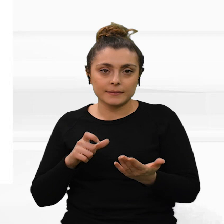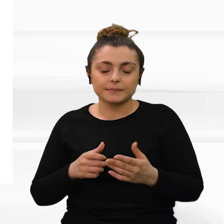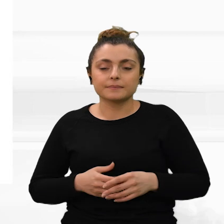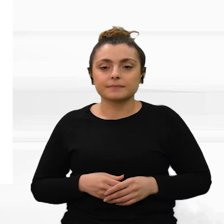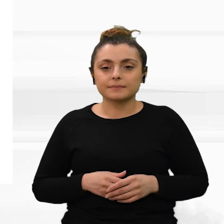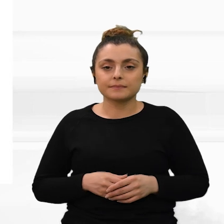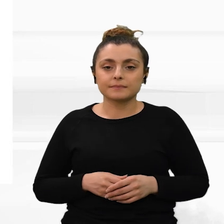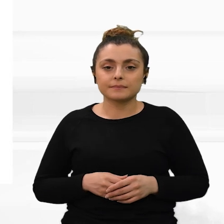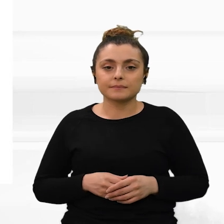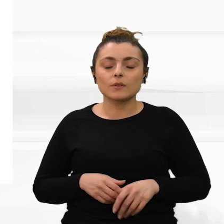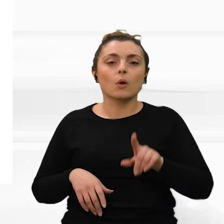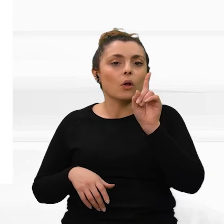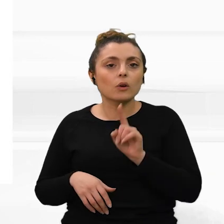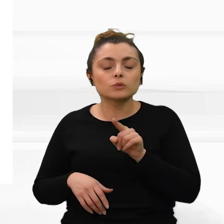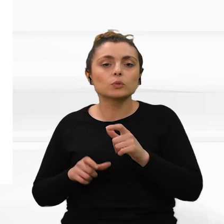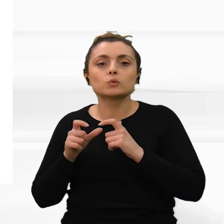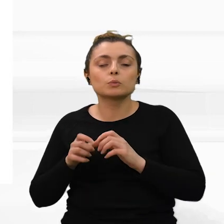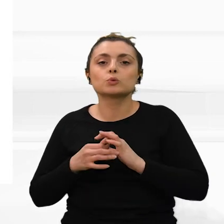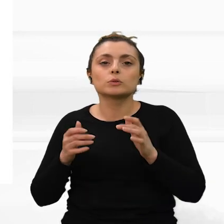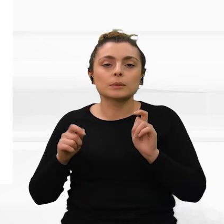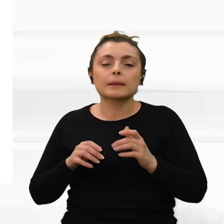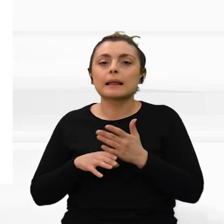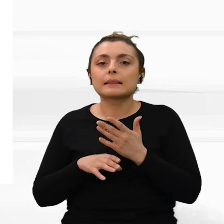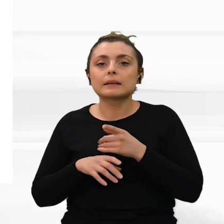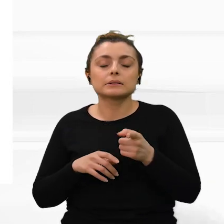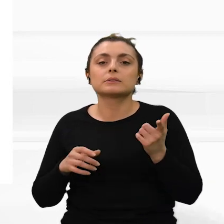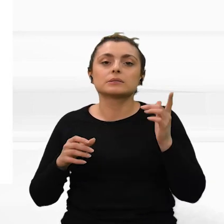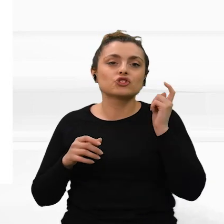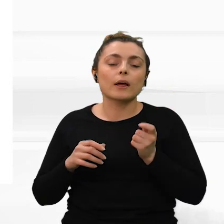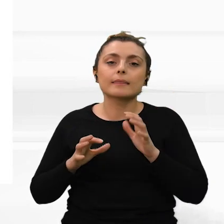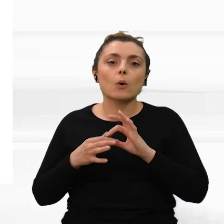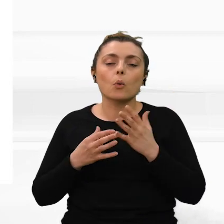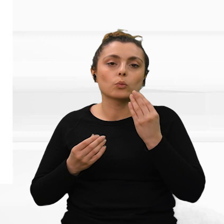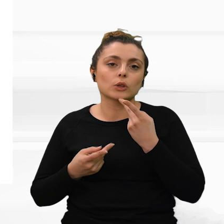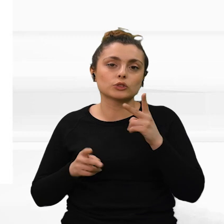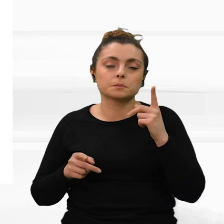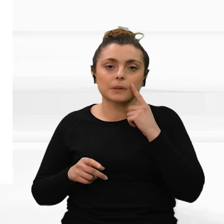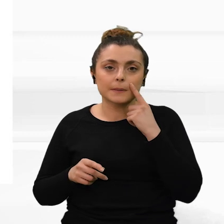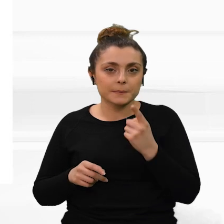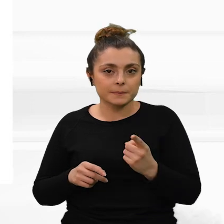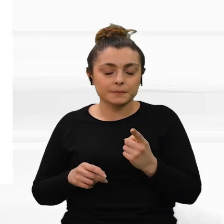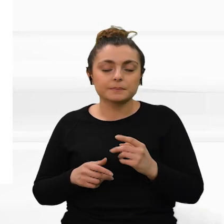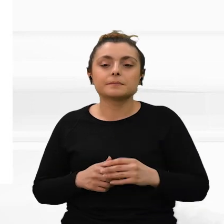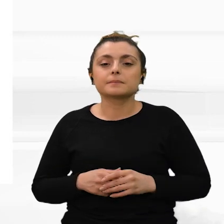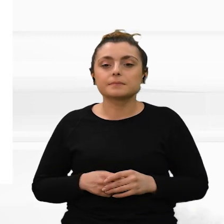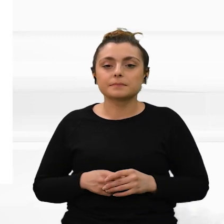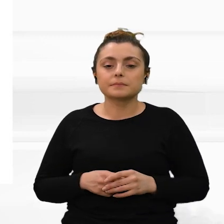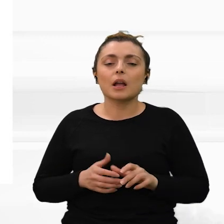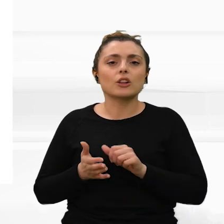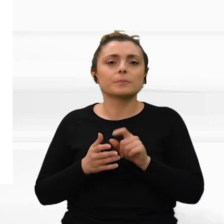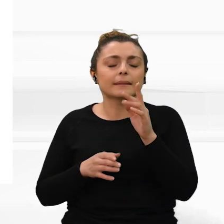seçeneğidir Öncelikle sorumuzu çözerken Nedensellik ilkesinin ne olduğunu bir açıklayalım arkadaşlar